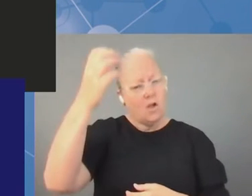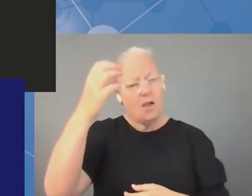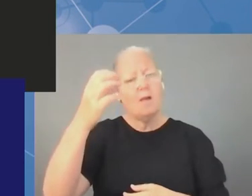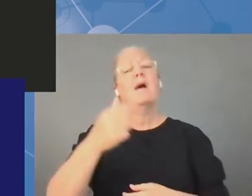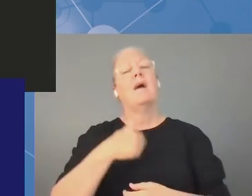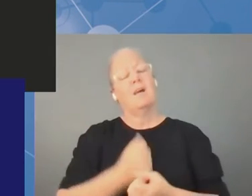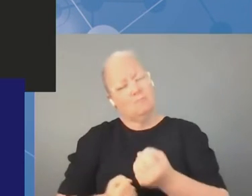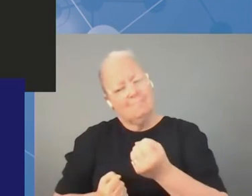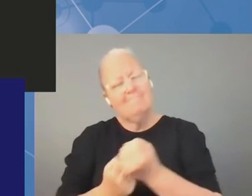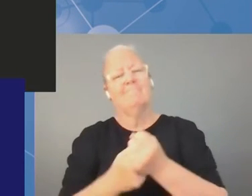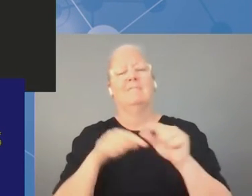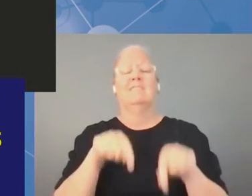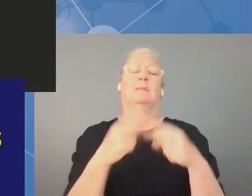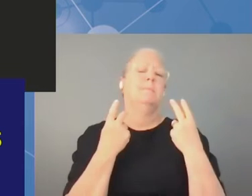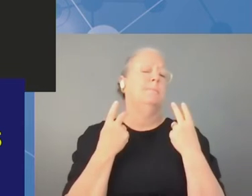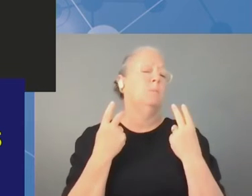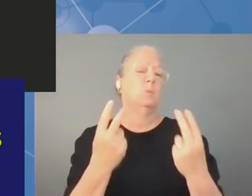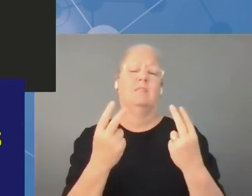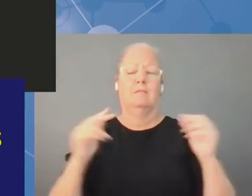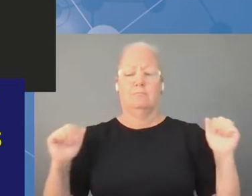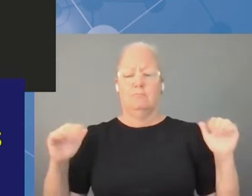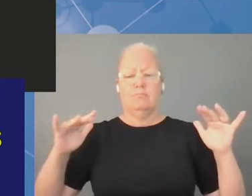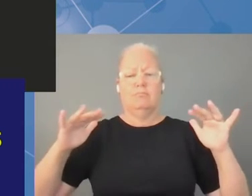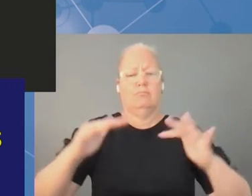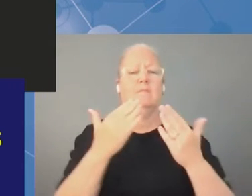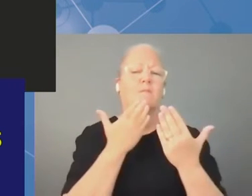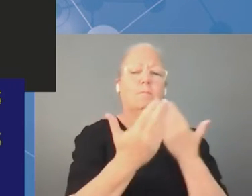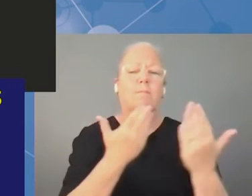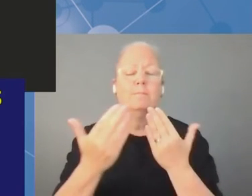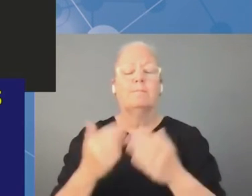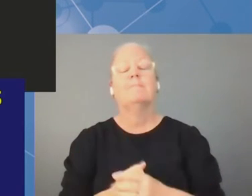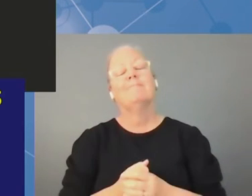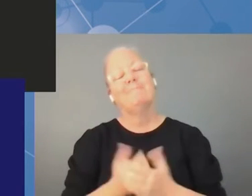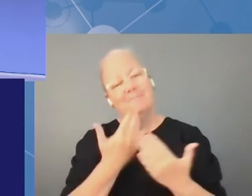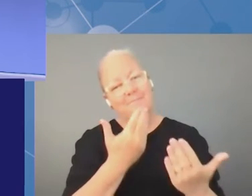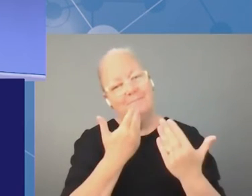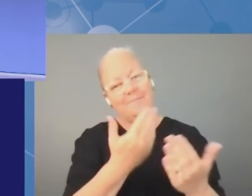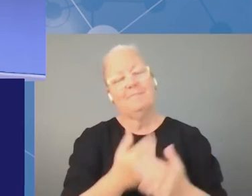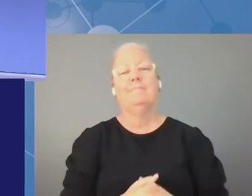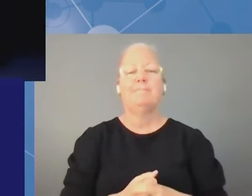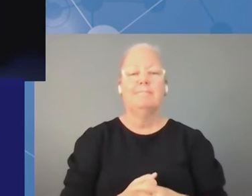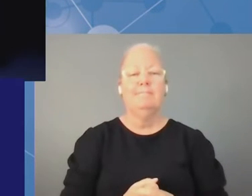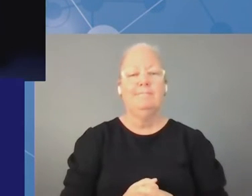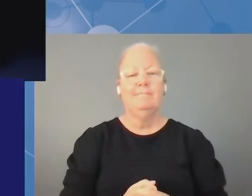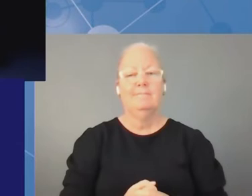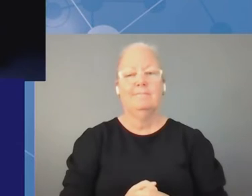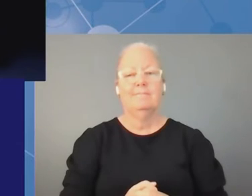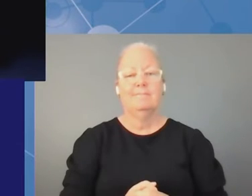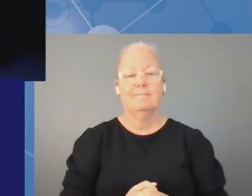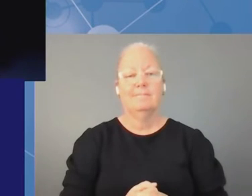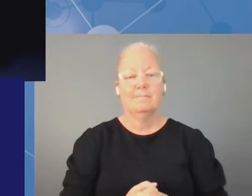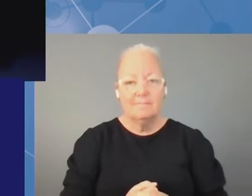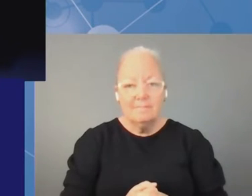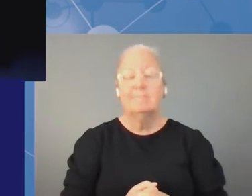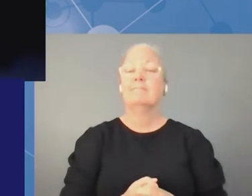хорошим человеком для сотрудничества, как Эстер Айстерхадзер в этом году. Еще раз спасибо